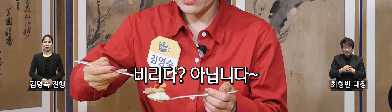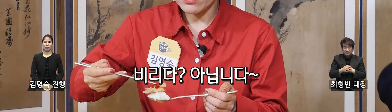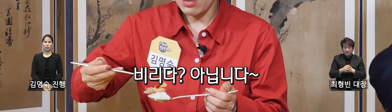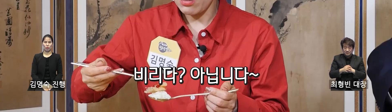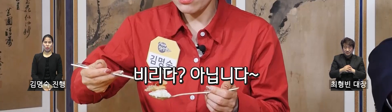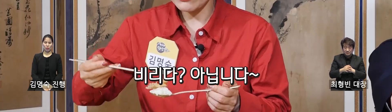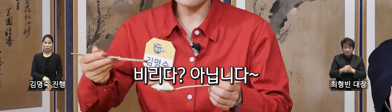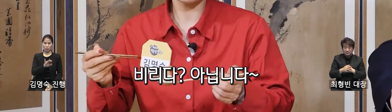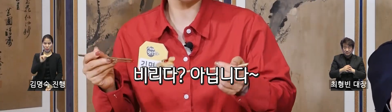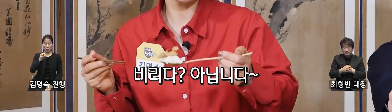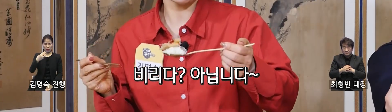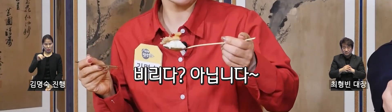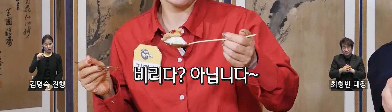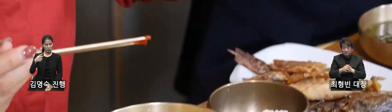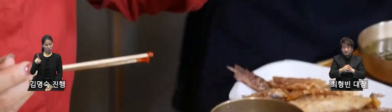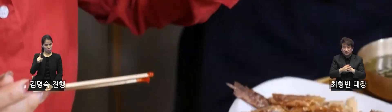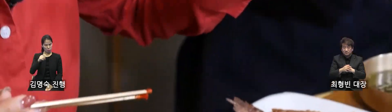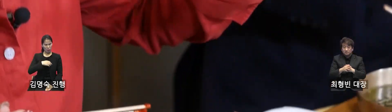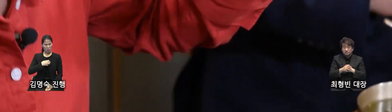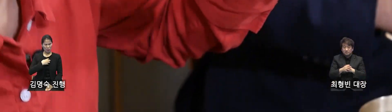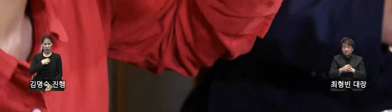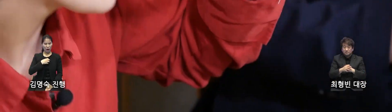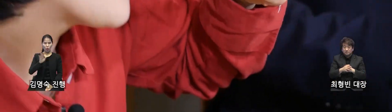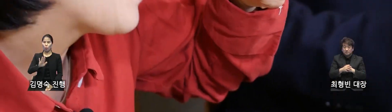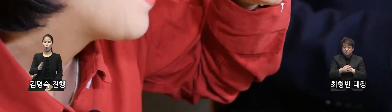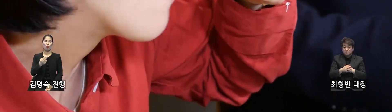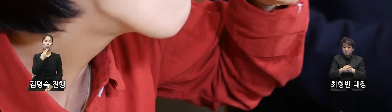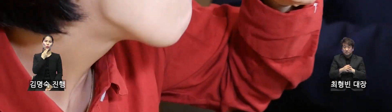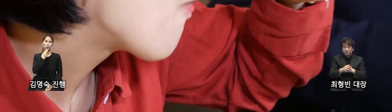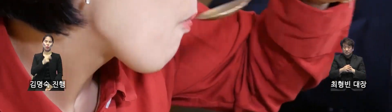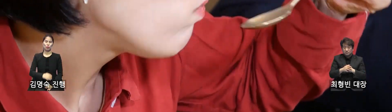비리다 이런거 있는 저녁 예